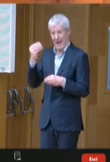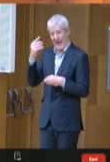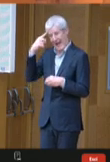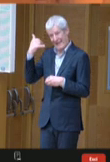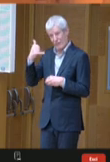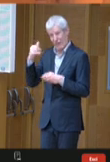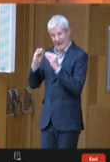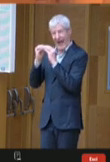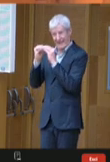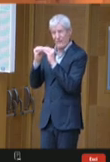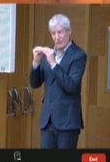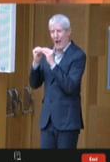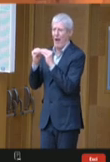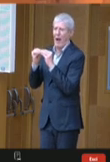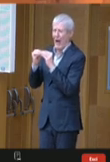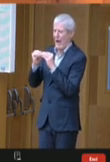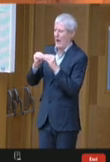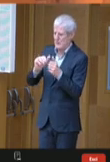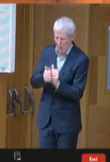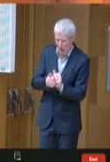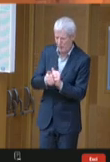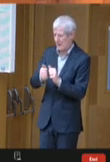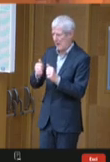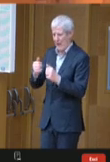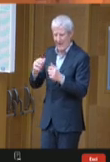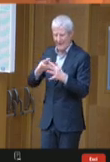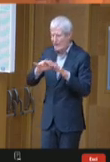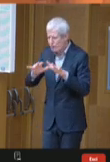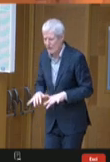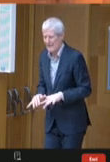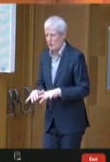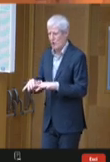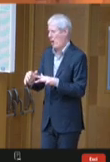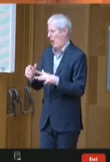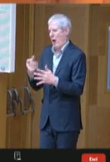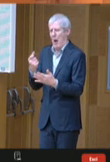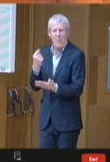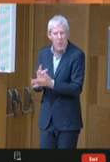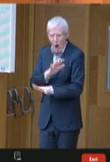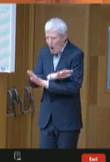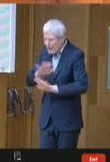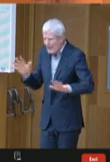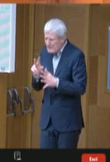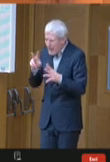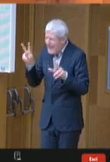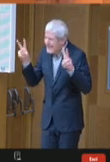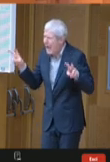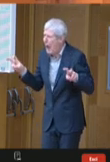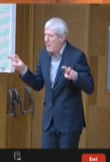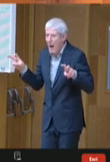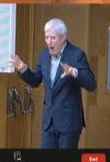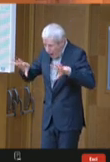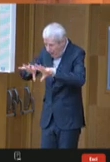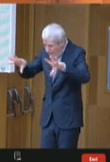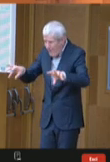avviso disabilità, sport, digitalizzazione sono importantissime e sono delle tematiche che si devono fondere